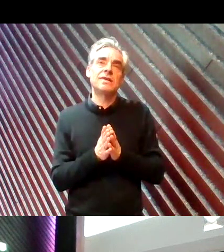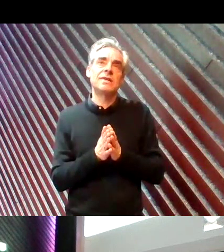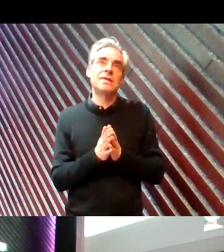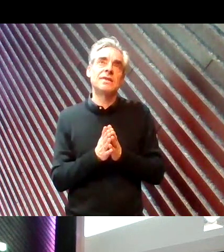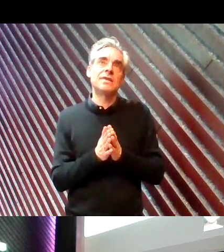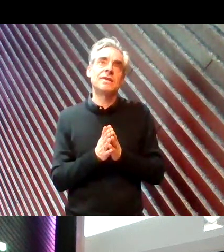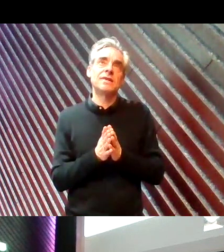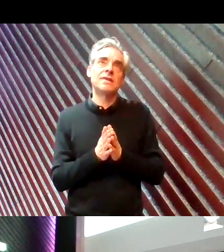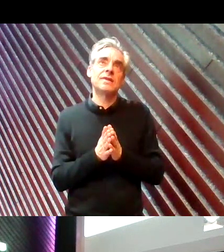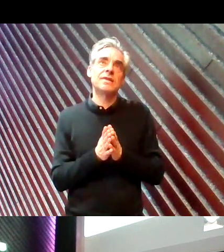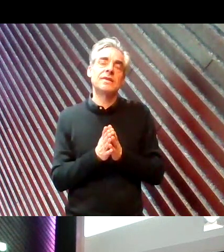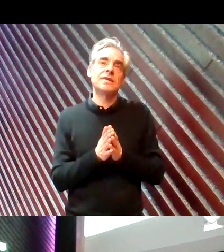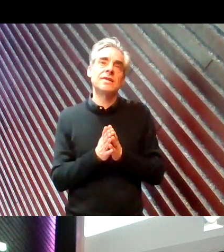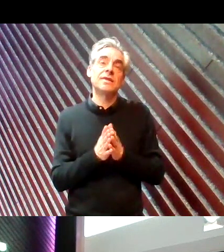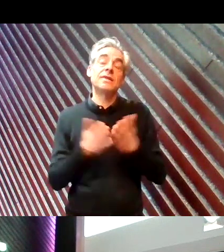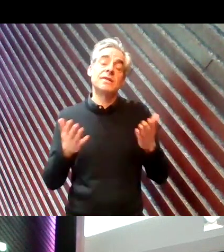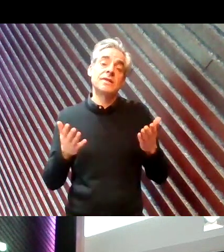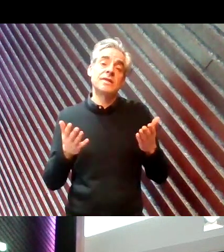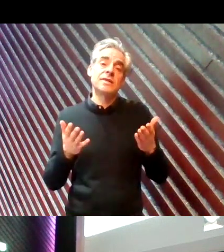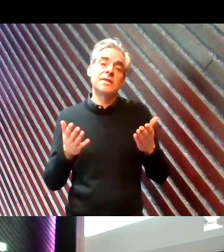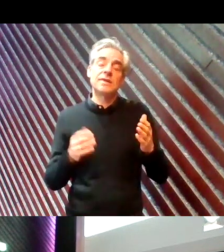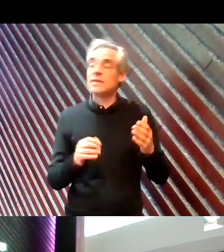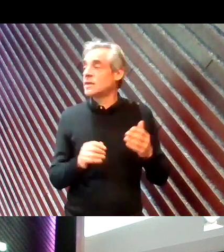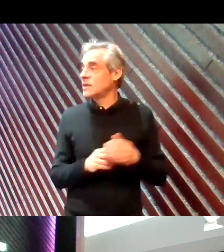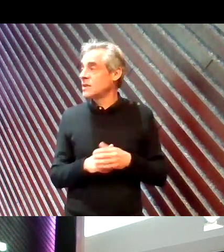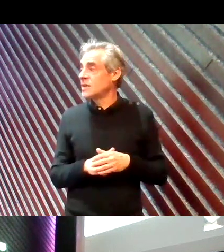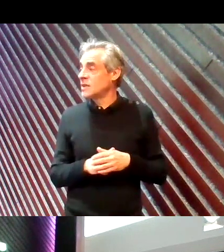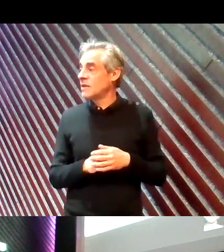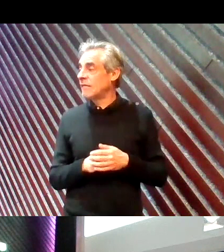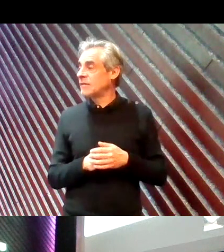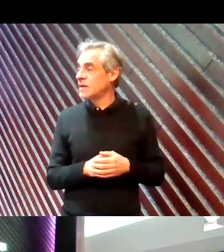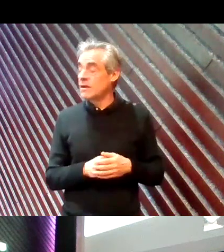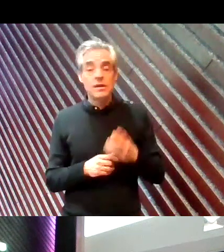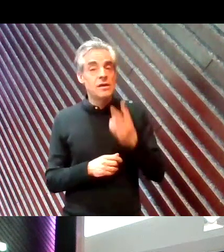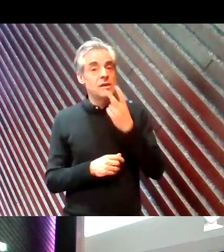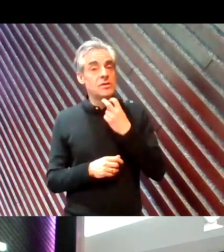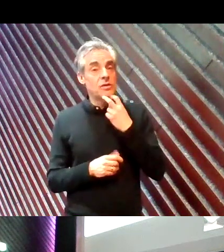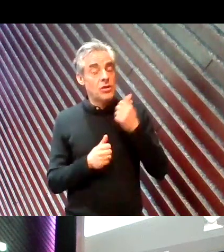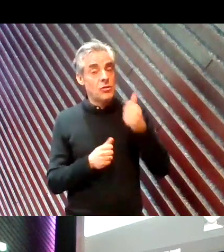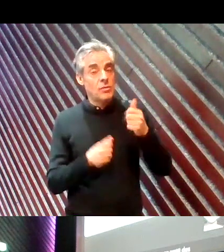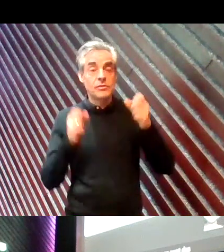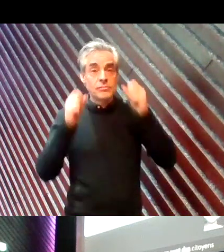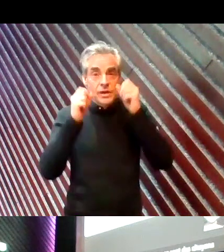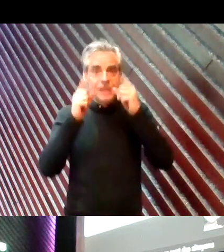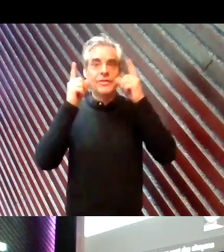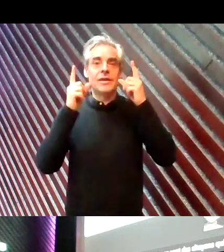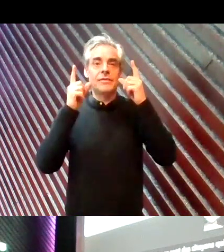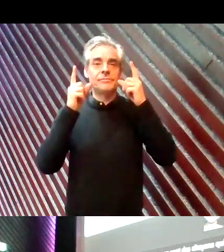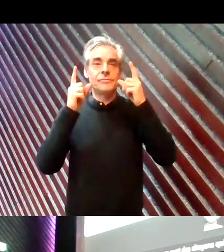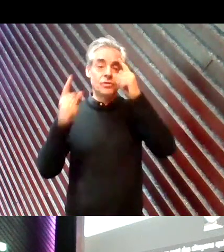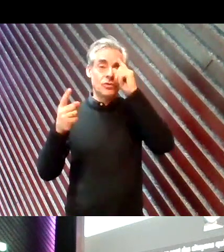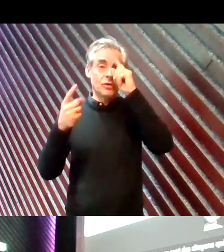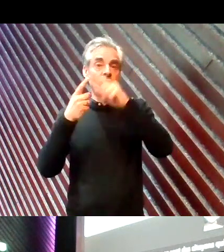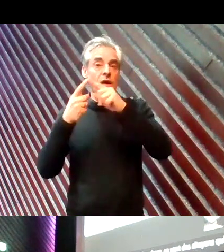ces prédispositions ? Je pense que, effectivement, la première chose, ce sont des citoyens du groupe qui ont été éveillés, éveillés justement sur